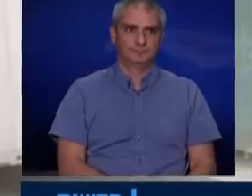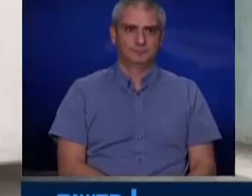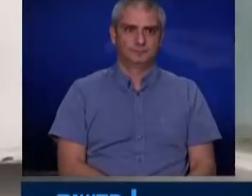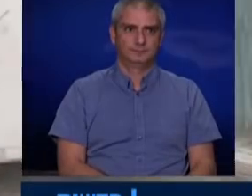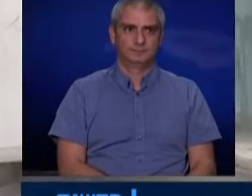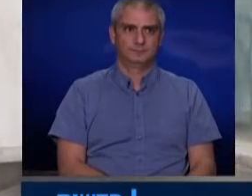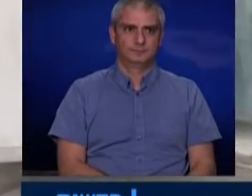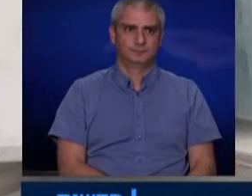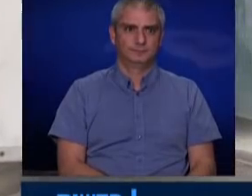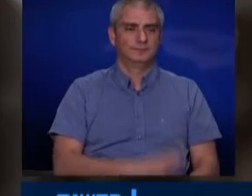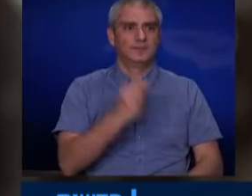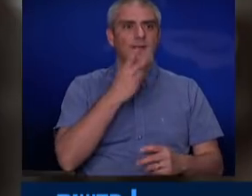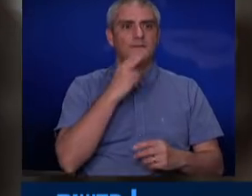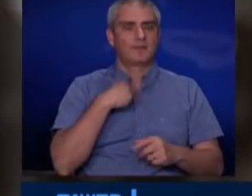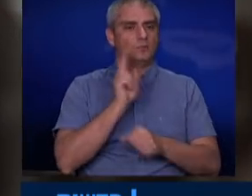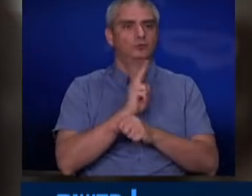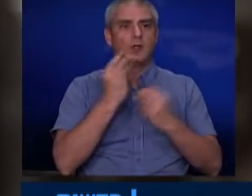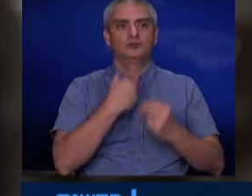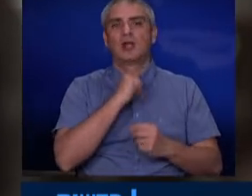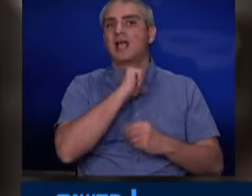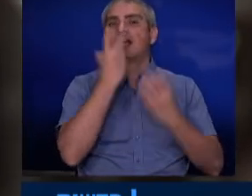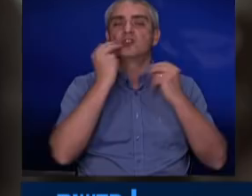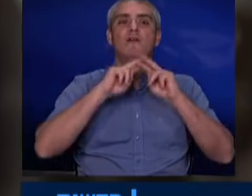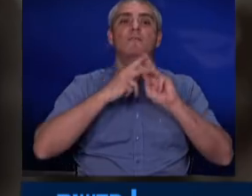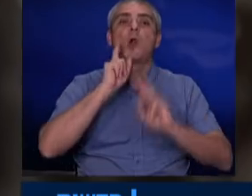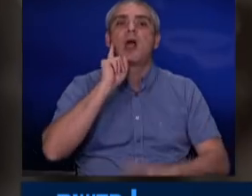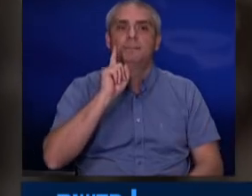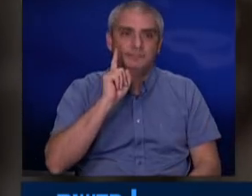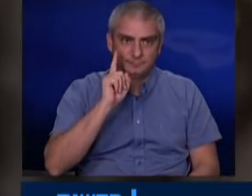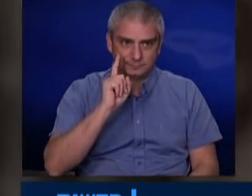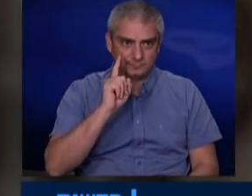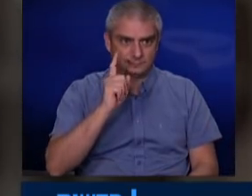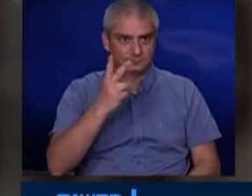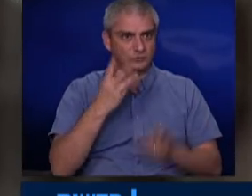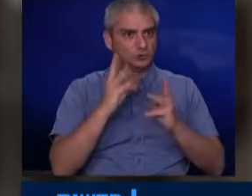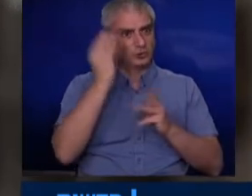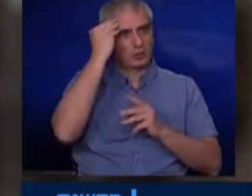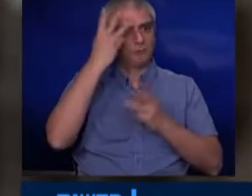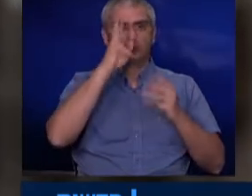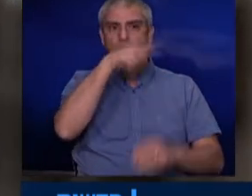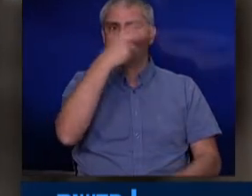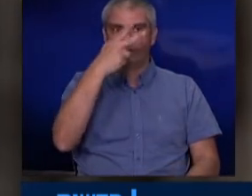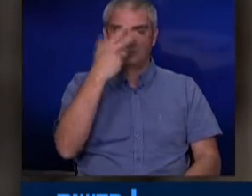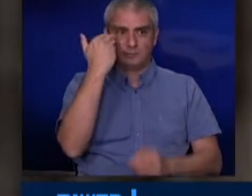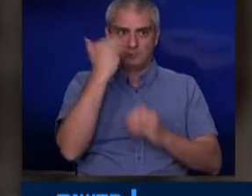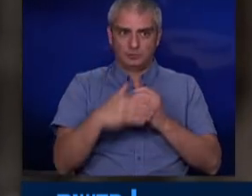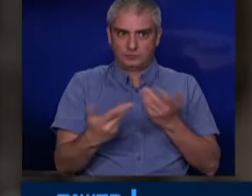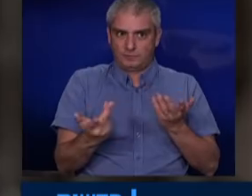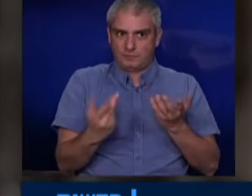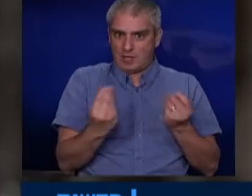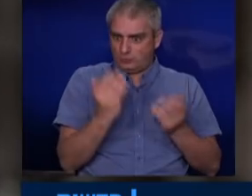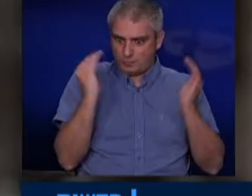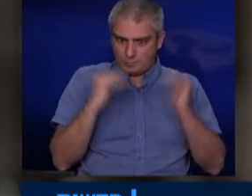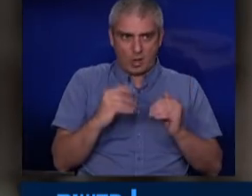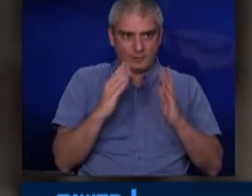לבוא לילדים. אם מבטיחים לי לשמור על הרכוש שלי הכי טוב בעולם בשיטות שלמדו אותם משוויץ, ובסוף הרכוש